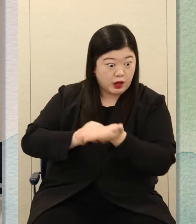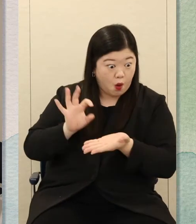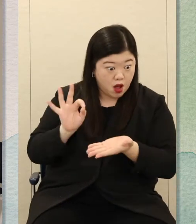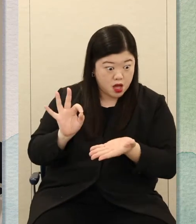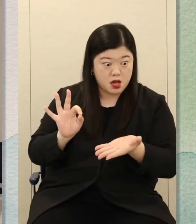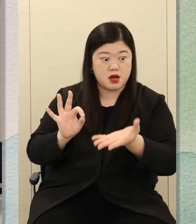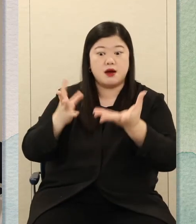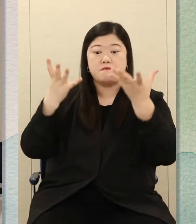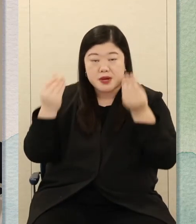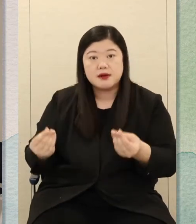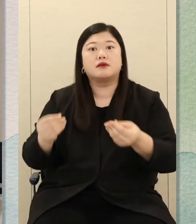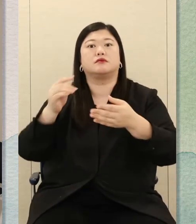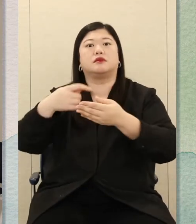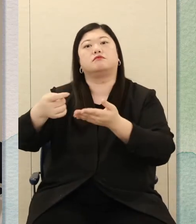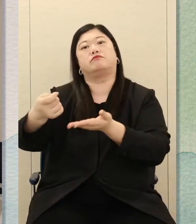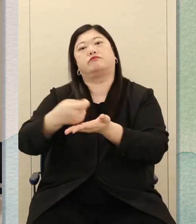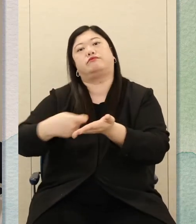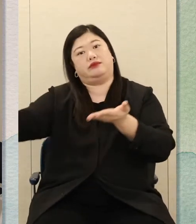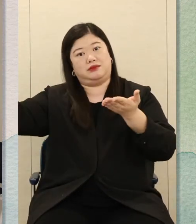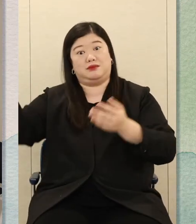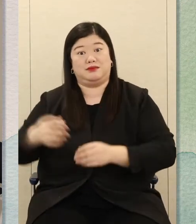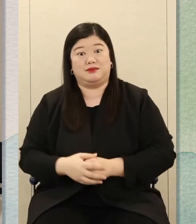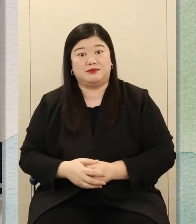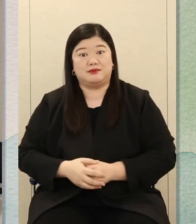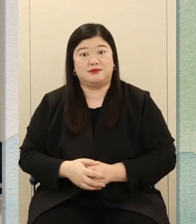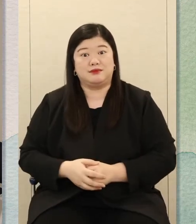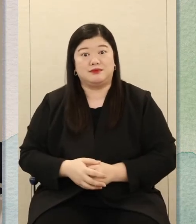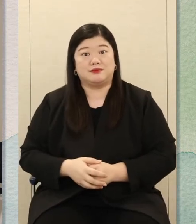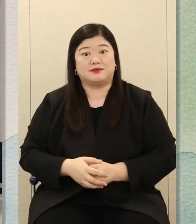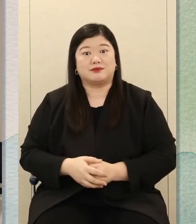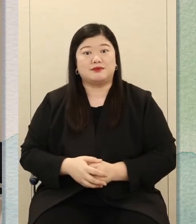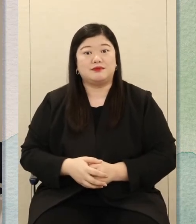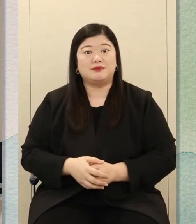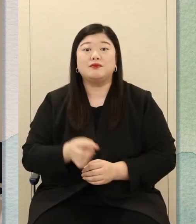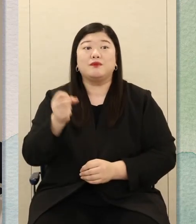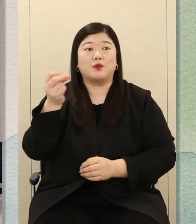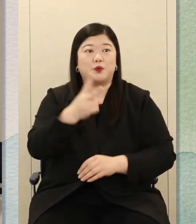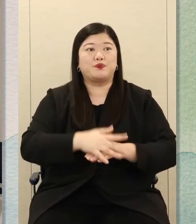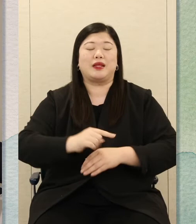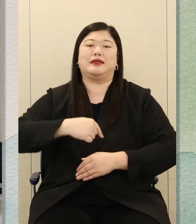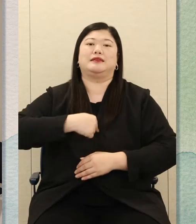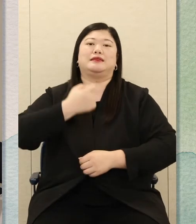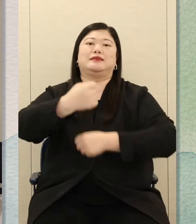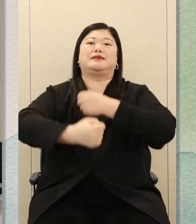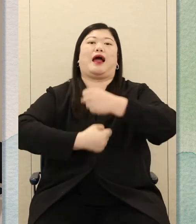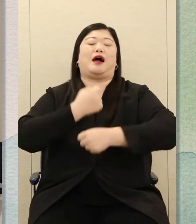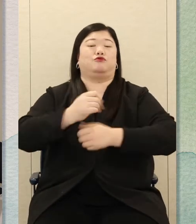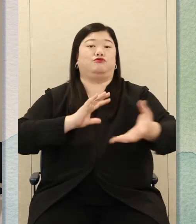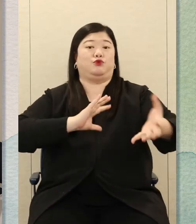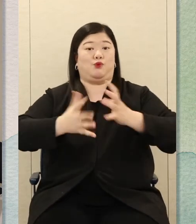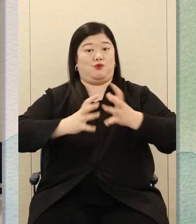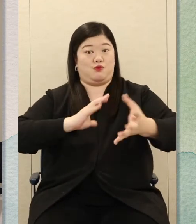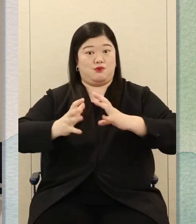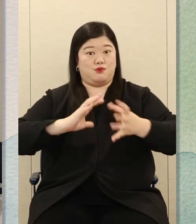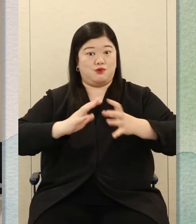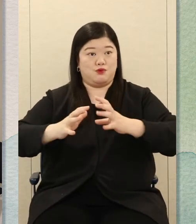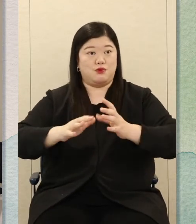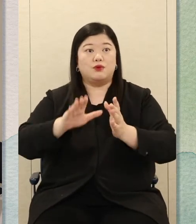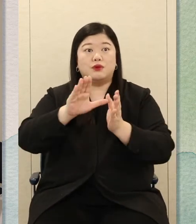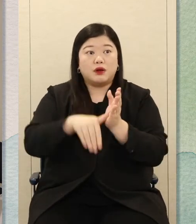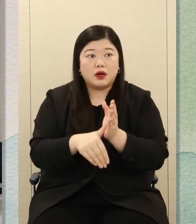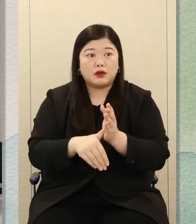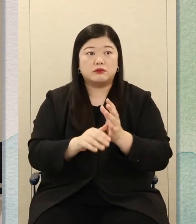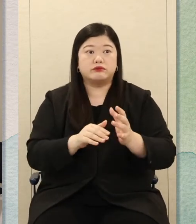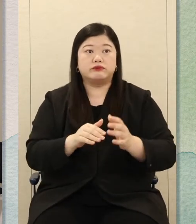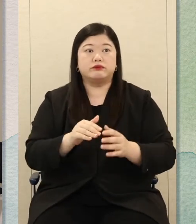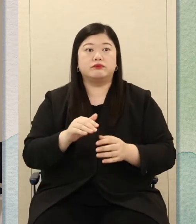그리고 이제 자유토론 같은 경우를 하는 경우도 많이 있는데 굉장히 힘들어요. 힘든데 먼저 돌아가면서 논제를